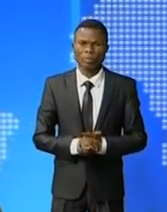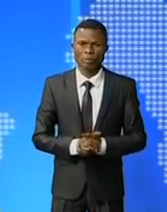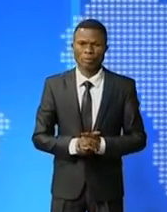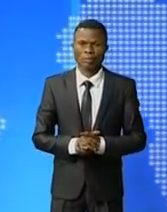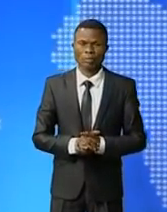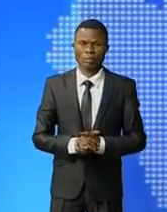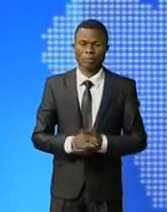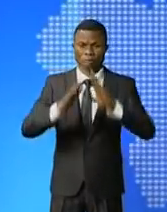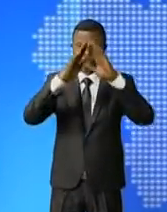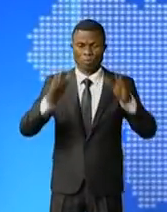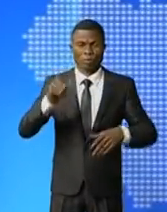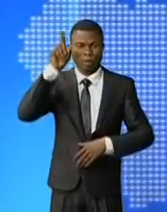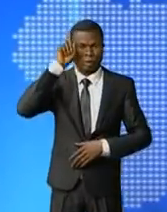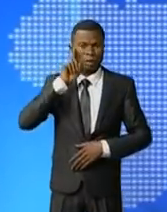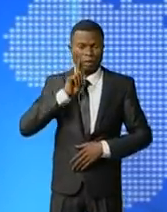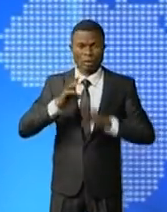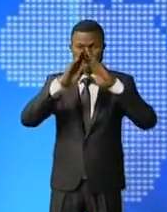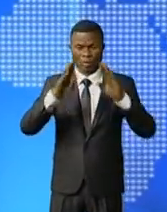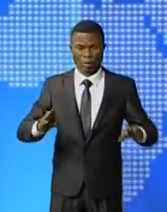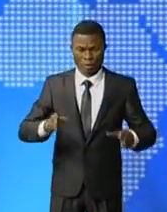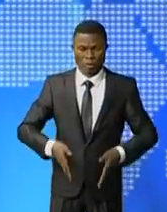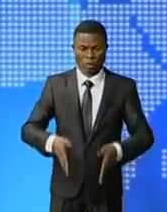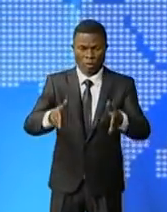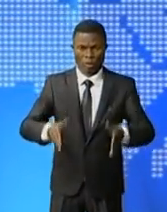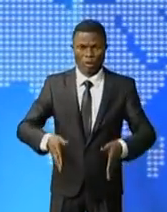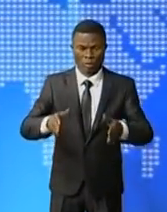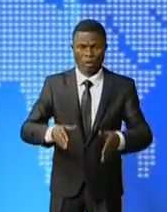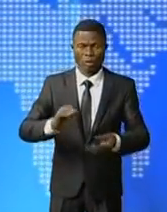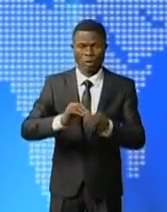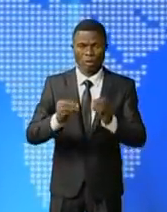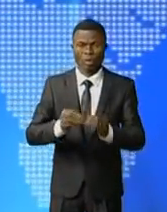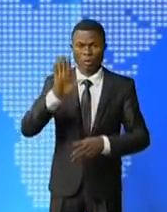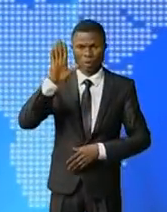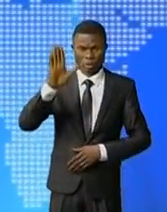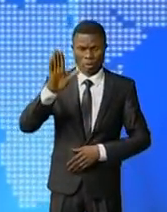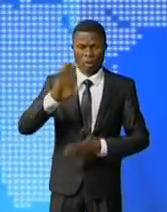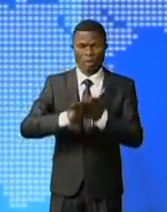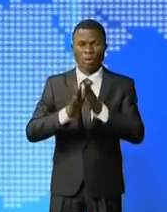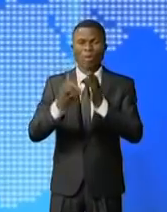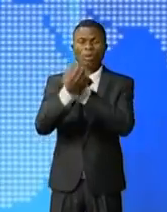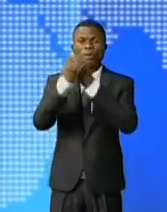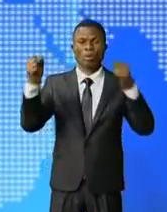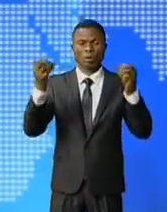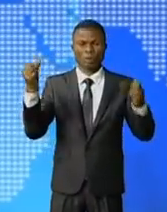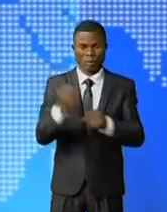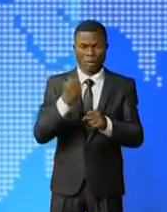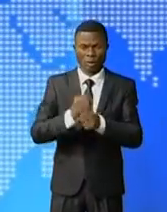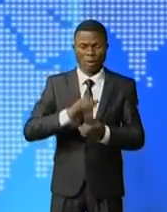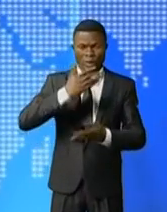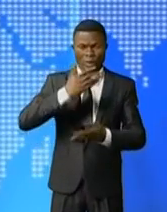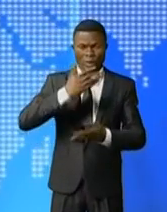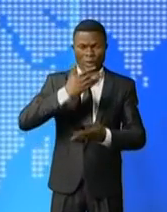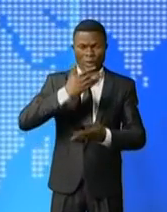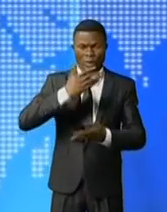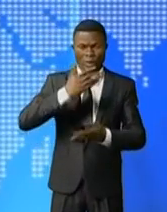Les couvents de sœurs, les maisons d'habitation le long de la route nationale numéro 5 seront sauvées grâce aux travaux d'assainissement en